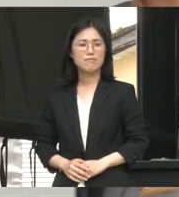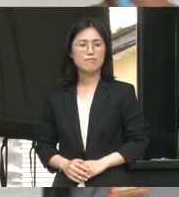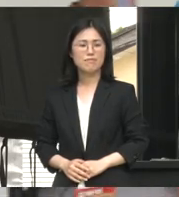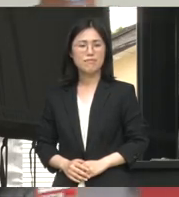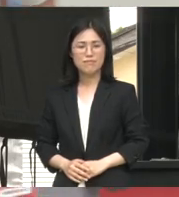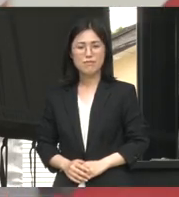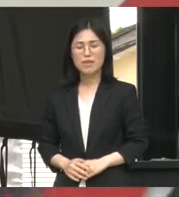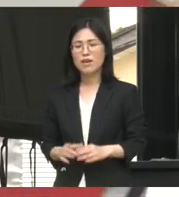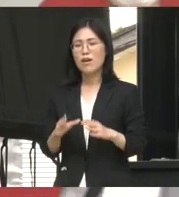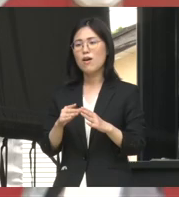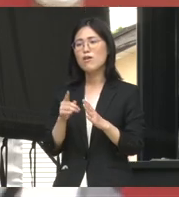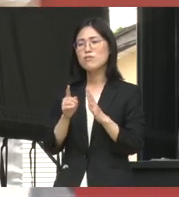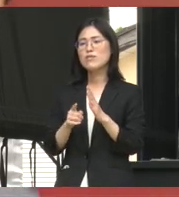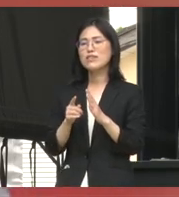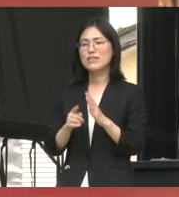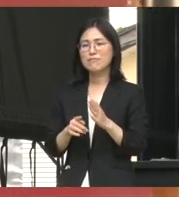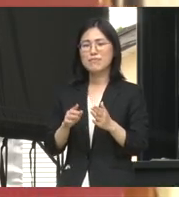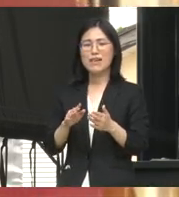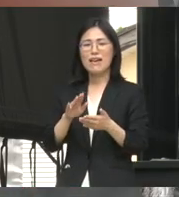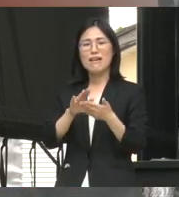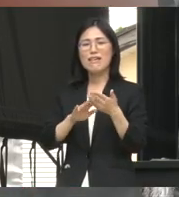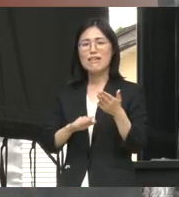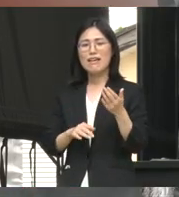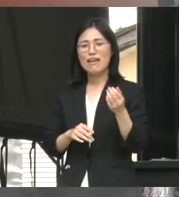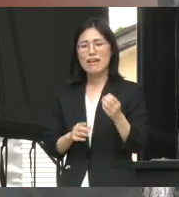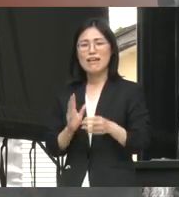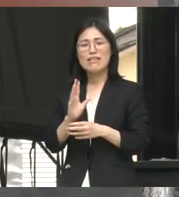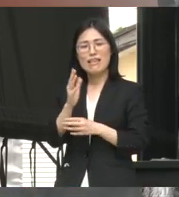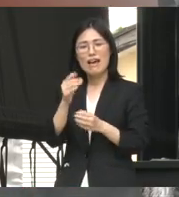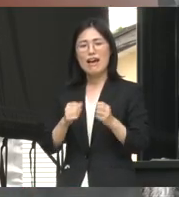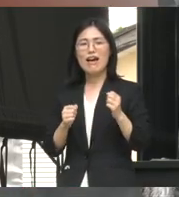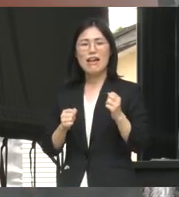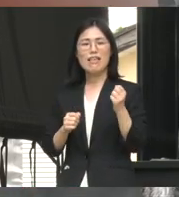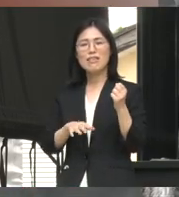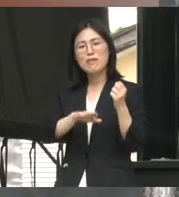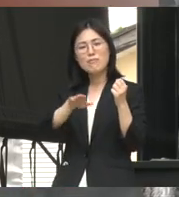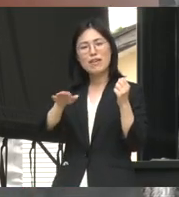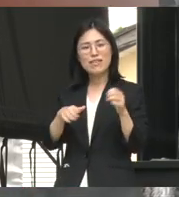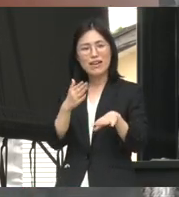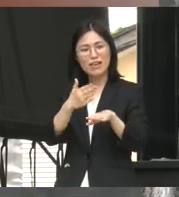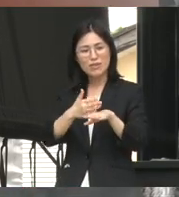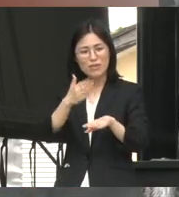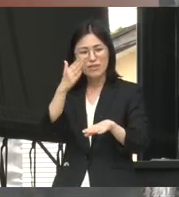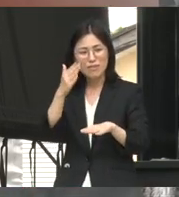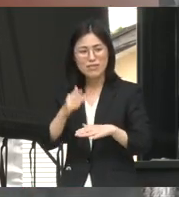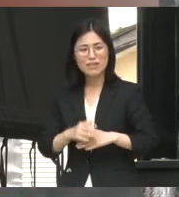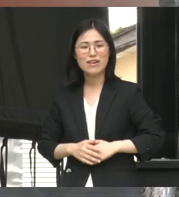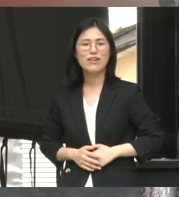国分寺市の聖火ランナーの皆さん、ありがとうございました。